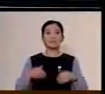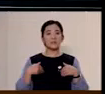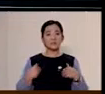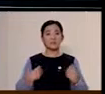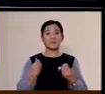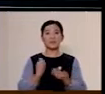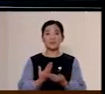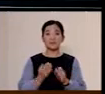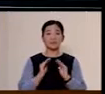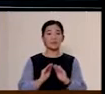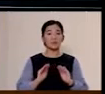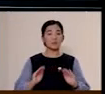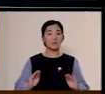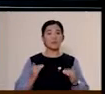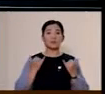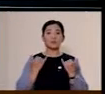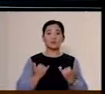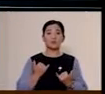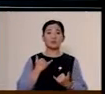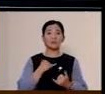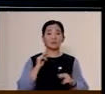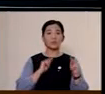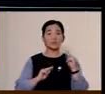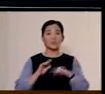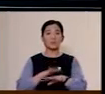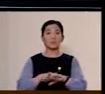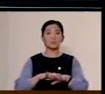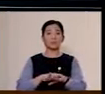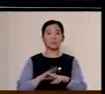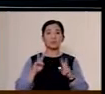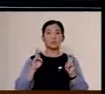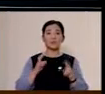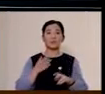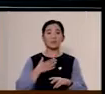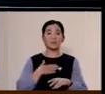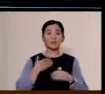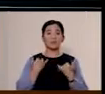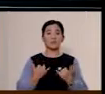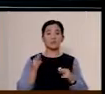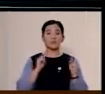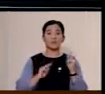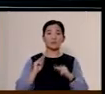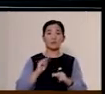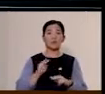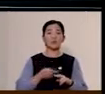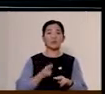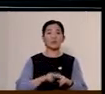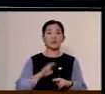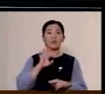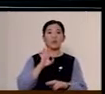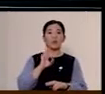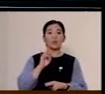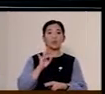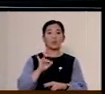Здравствуйте, дорогие ребята! Сейчас у нас урок математики. И тема нашего сегодняшнего урока – это